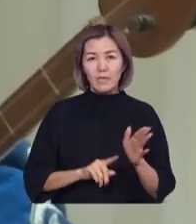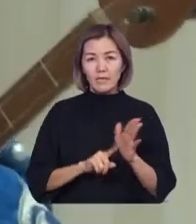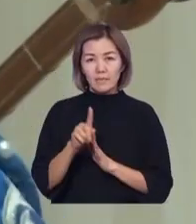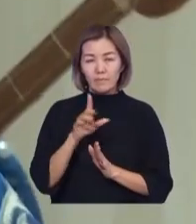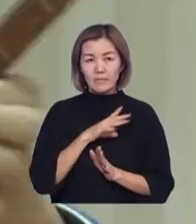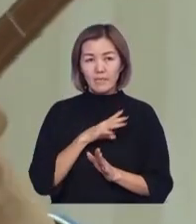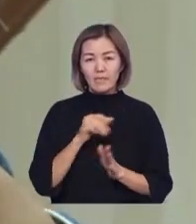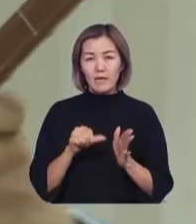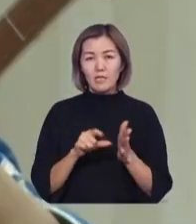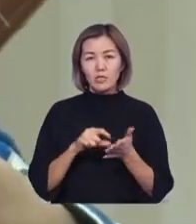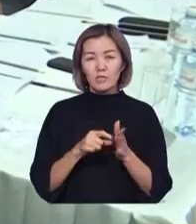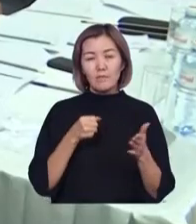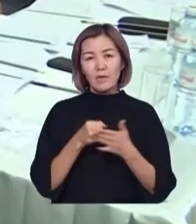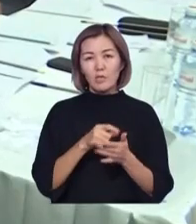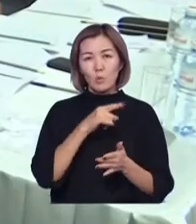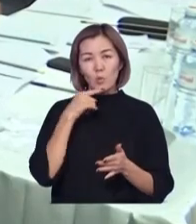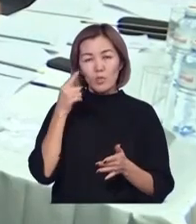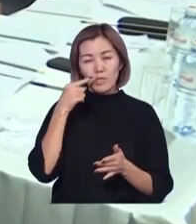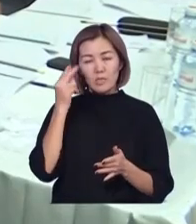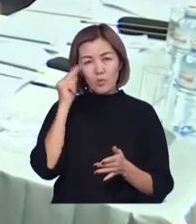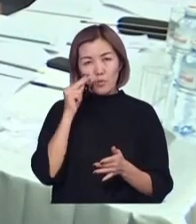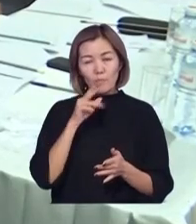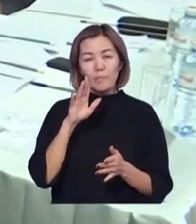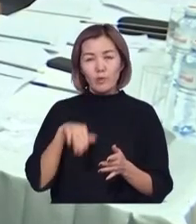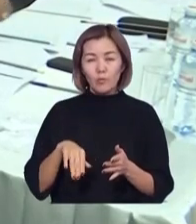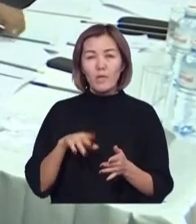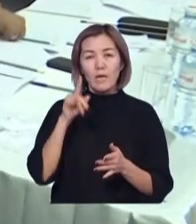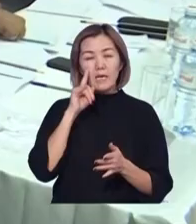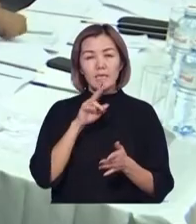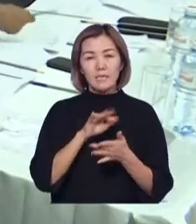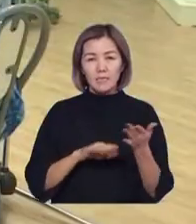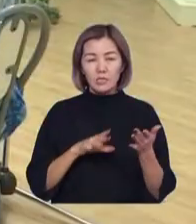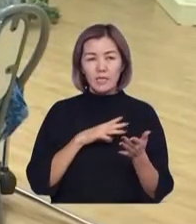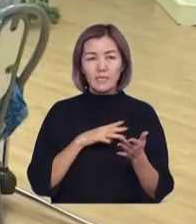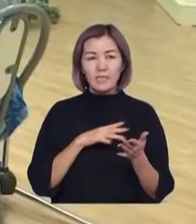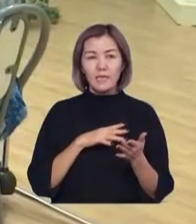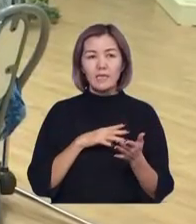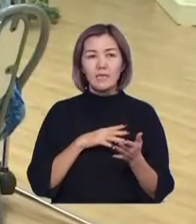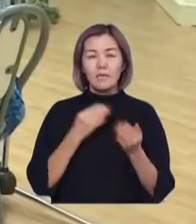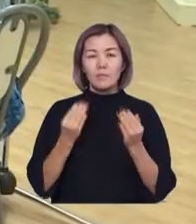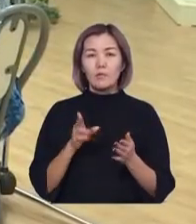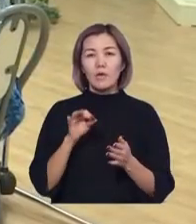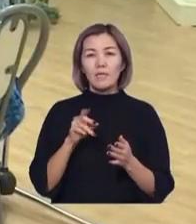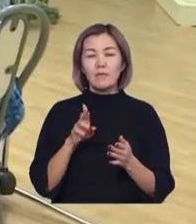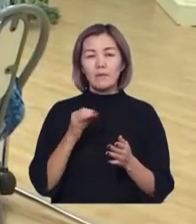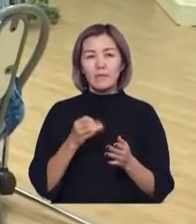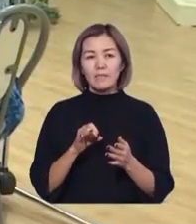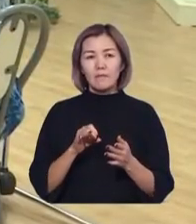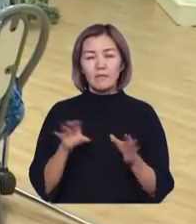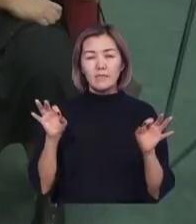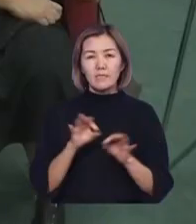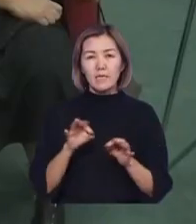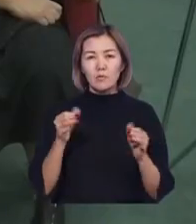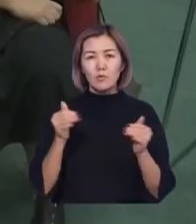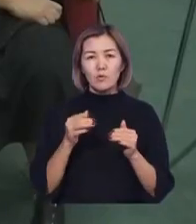басталыпты. 6-шы сыныпқа дейін орыс тілінде білім алып, ары қарай оқуын мемлекеттік тілде жалғастырған, бүгінде Қанабек Байсейітов атындағы Саз